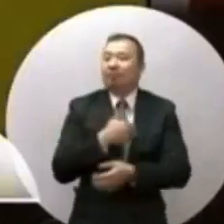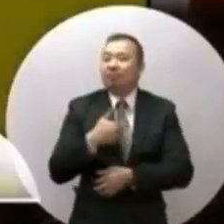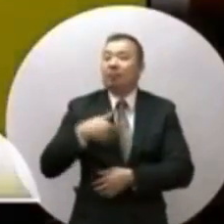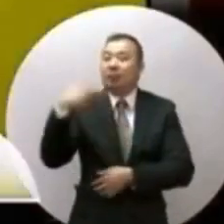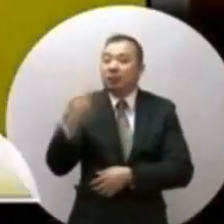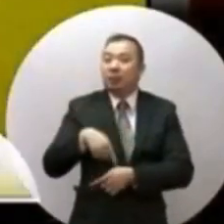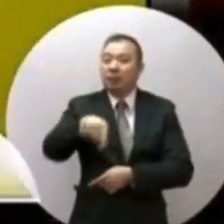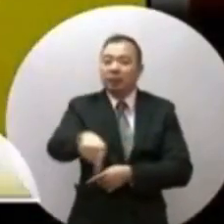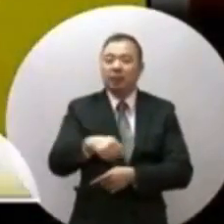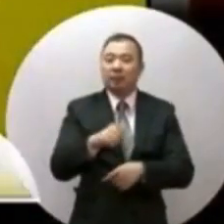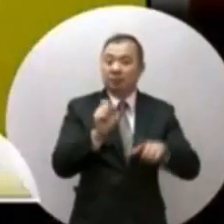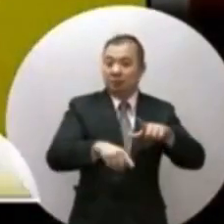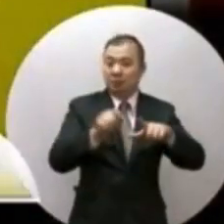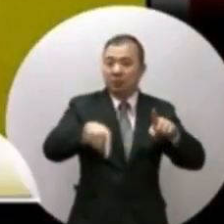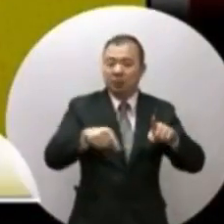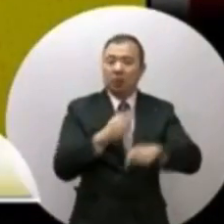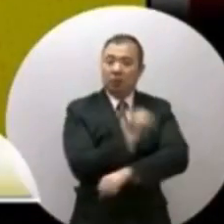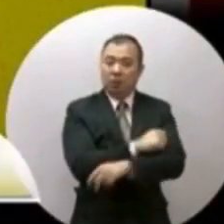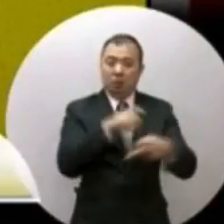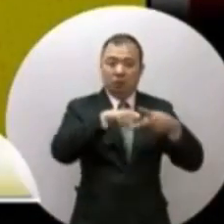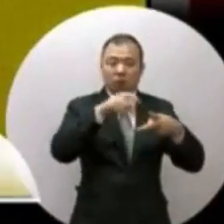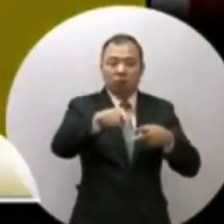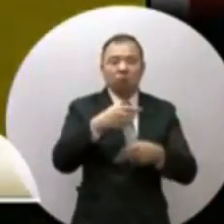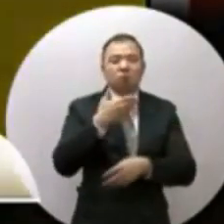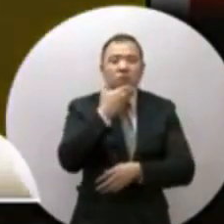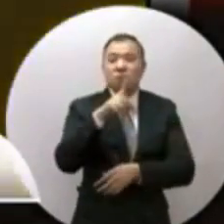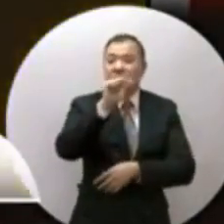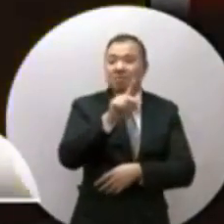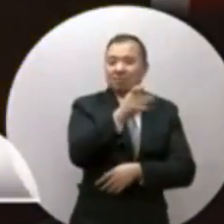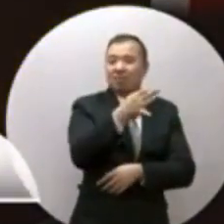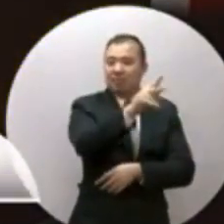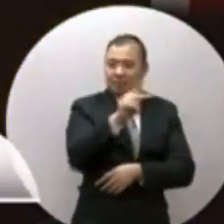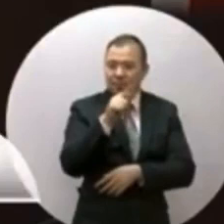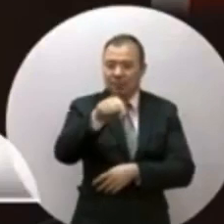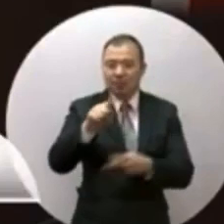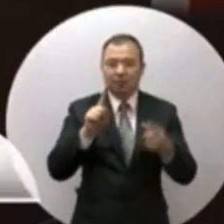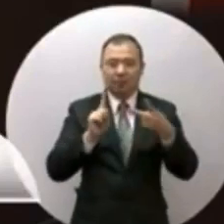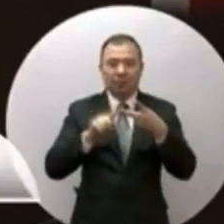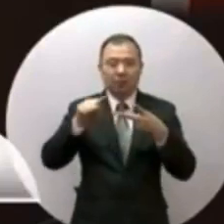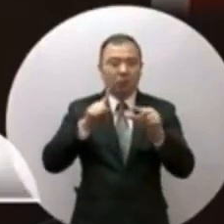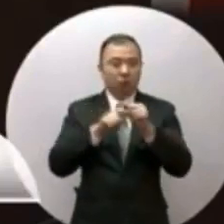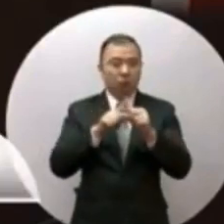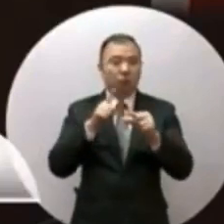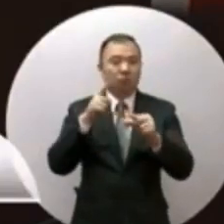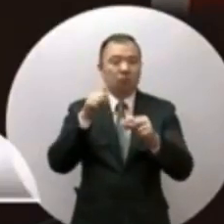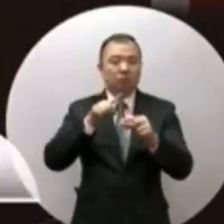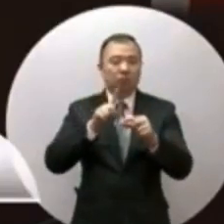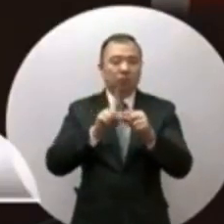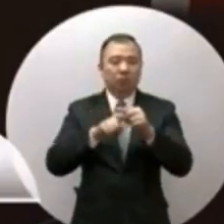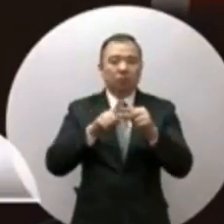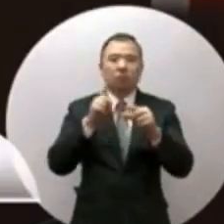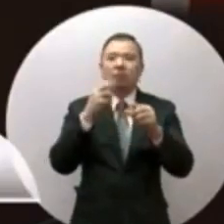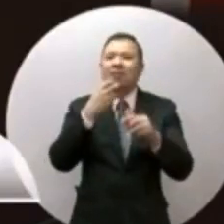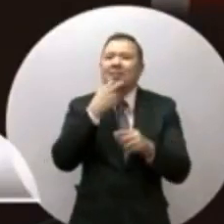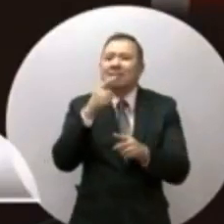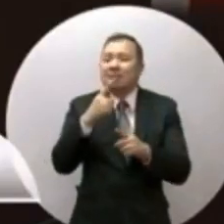贷款、中小企业千亿保，以及央行加码低利